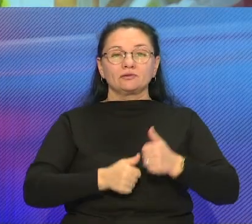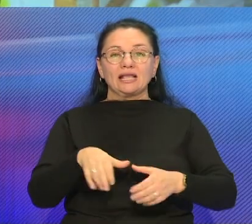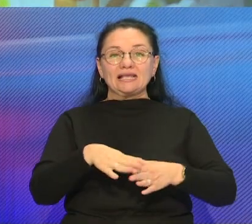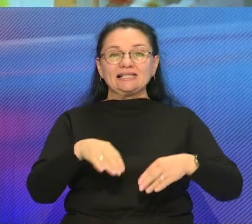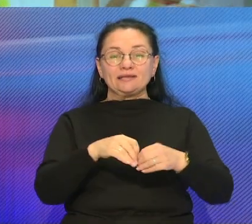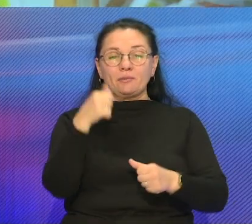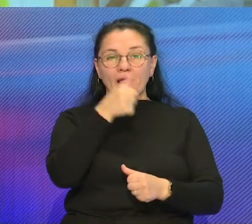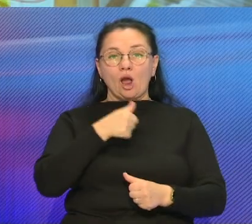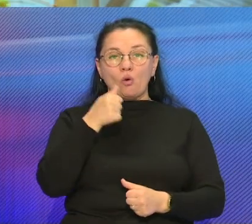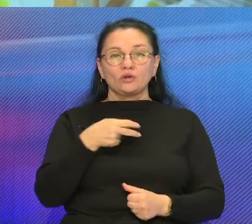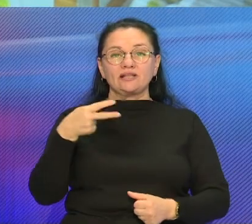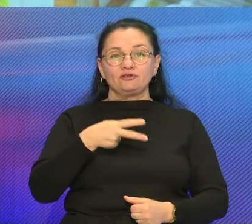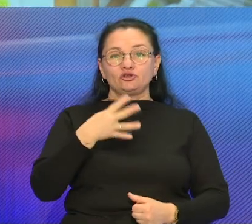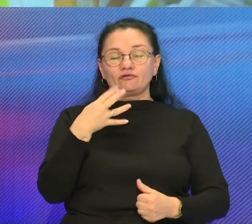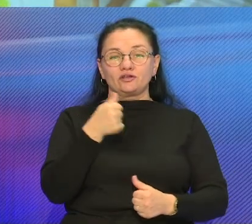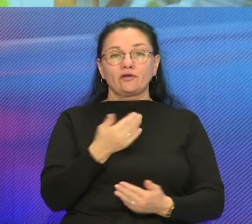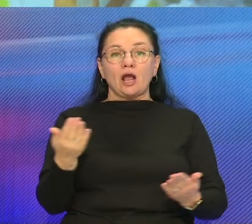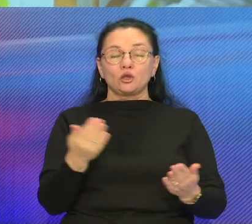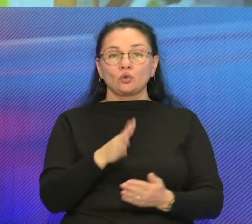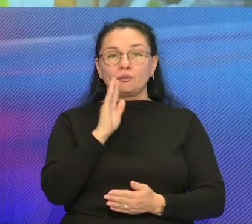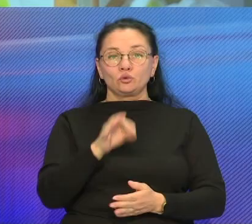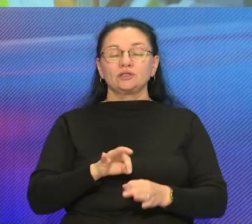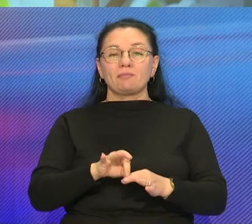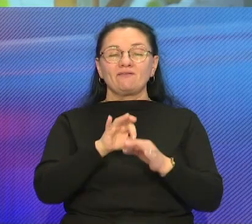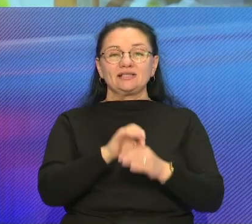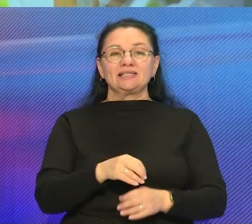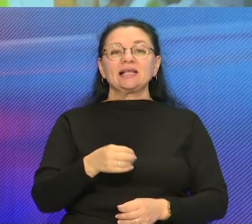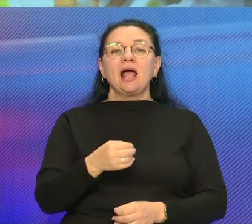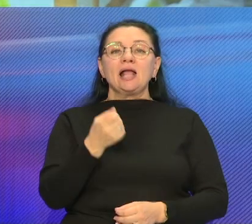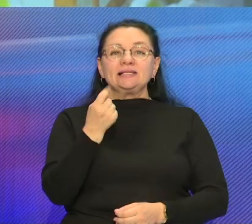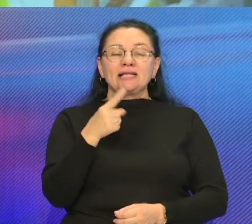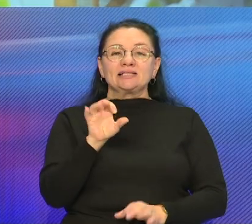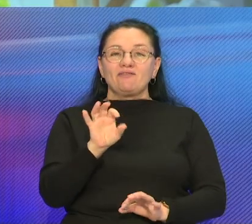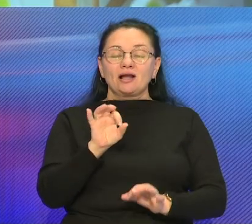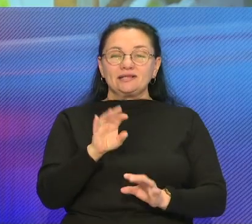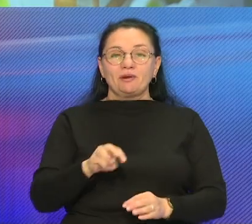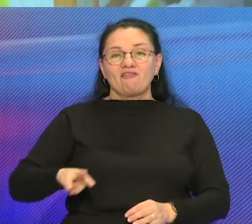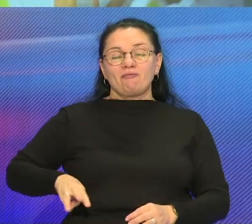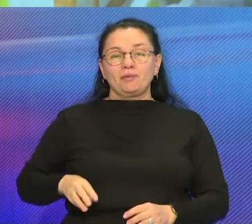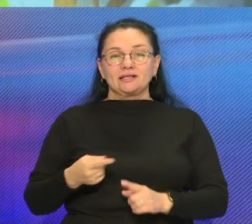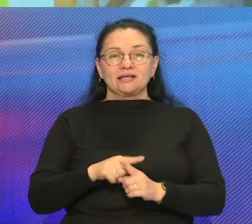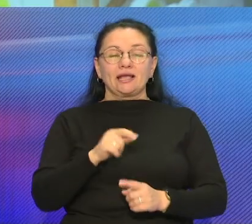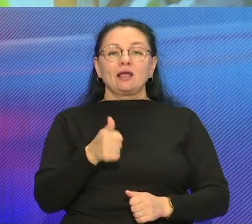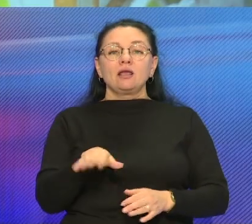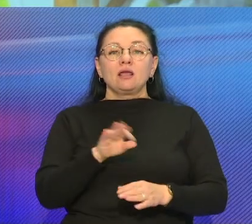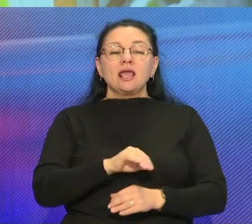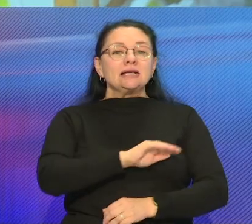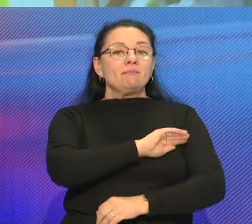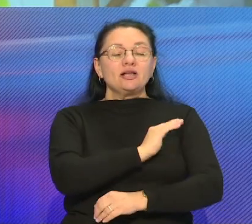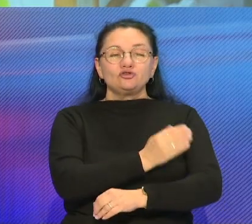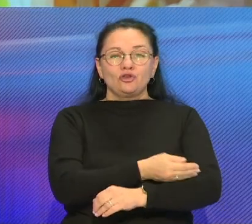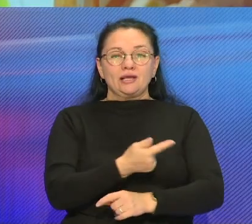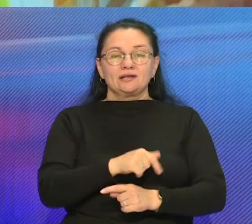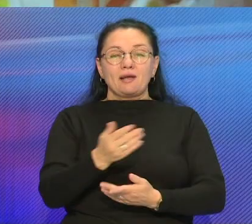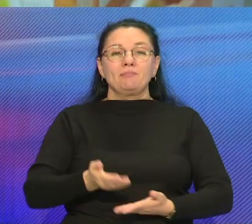-2024», который отбудется в Минске 11-го Костричника. У соперников Гродзенца умоцнейшие представники